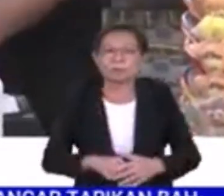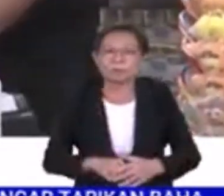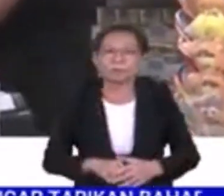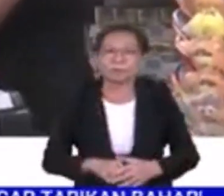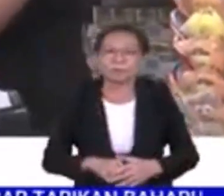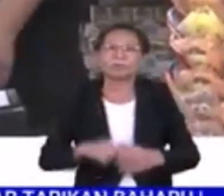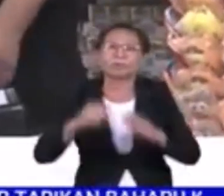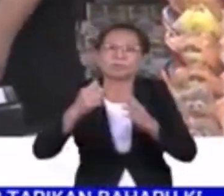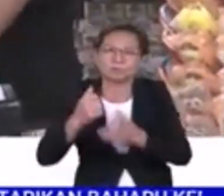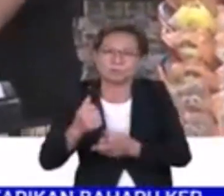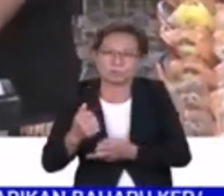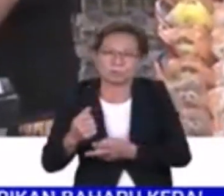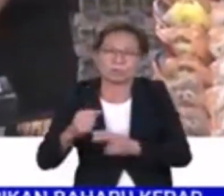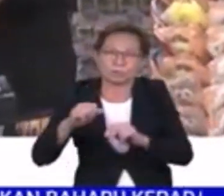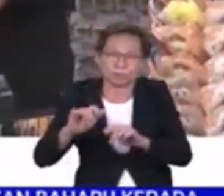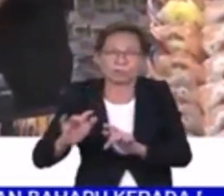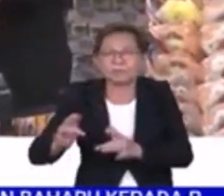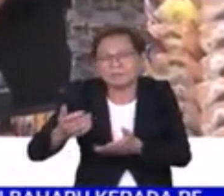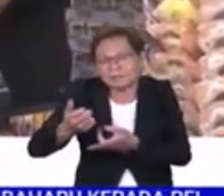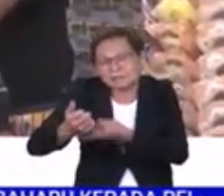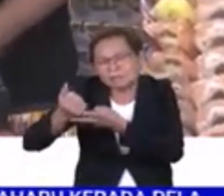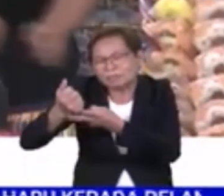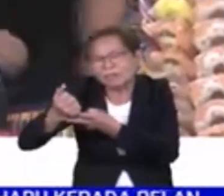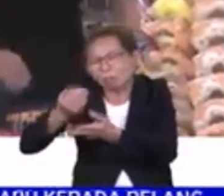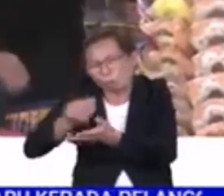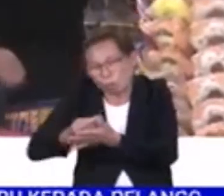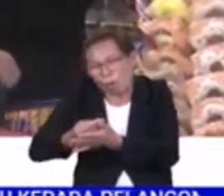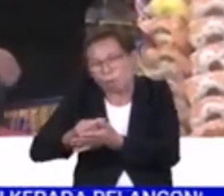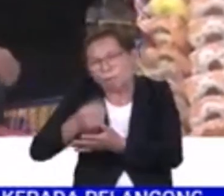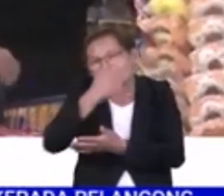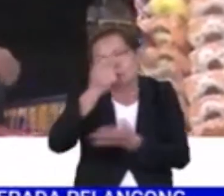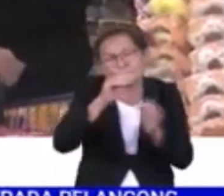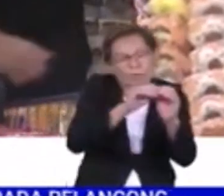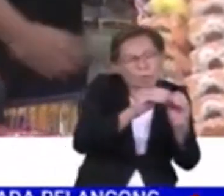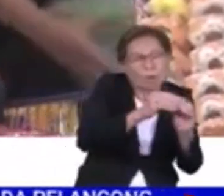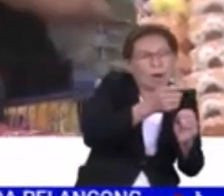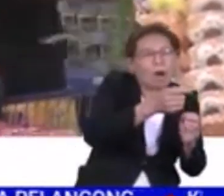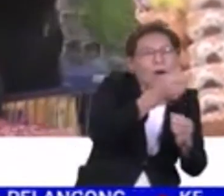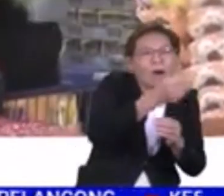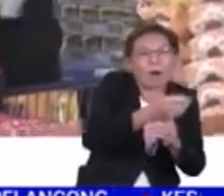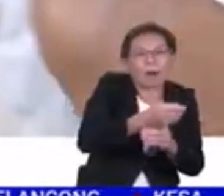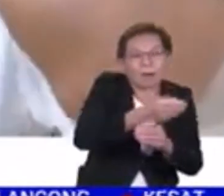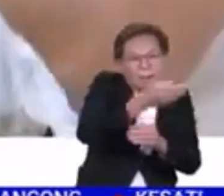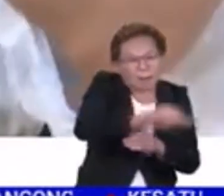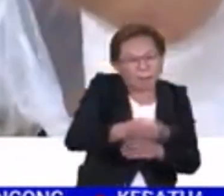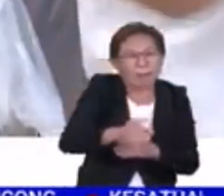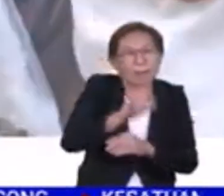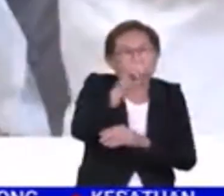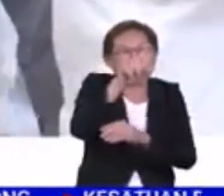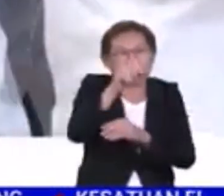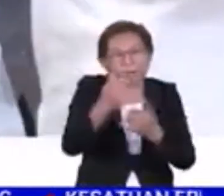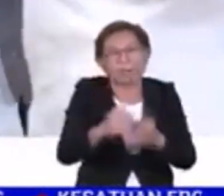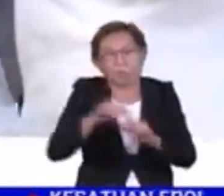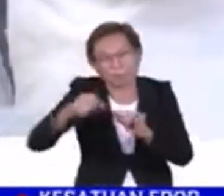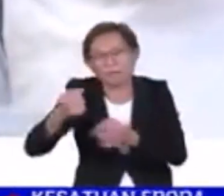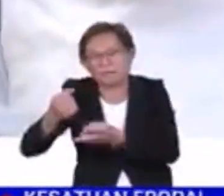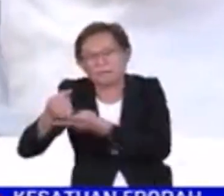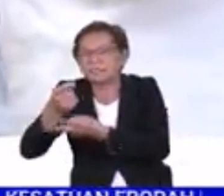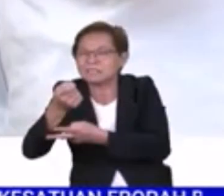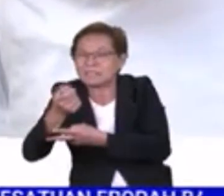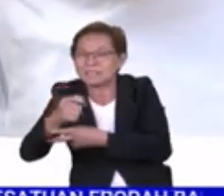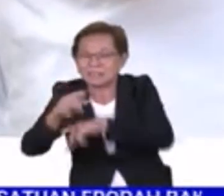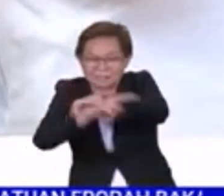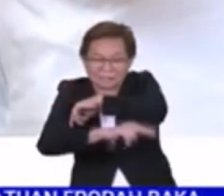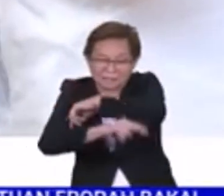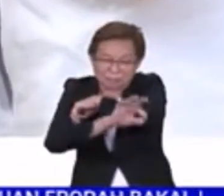menangani sedikit beban kos sara hidup yang semakin meningkat. Dan saya juga nak berkongsi dengan penonton semua, di